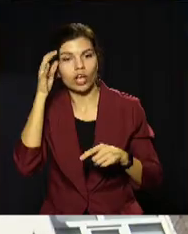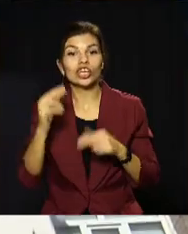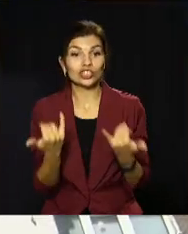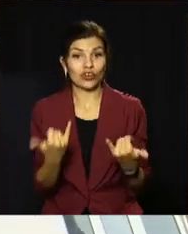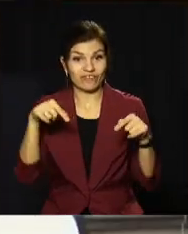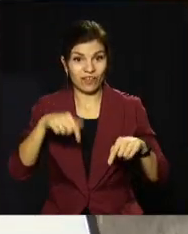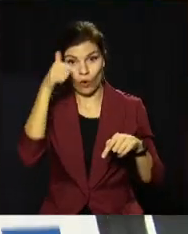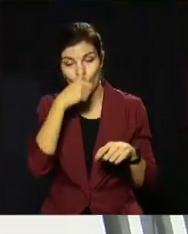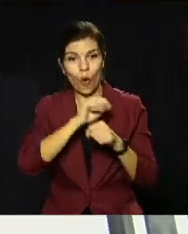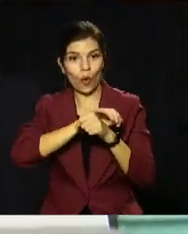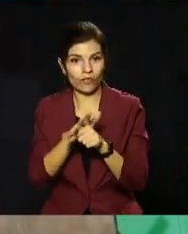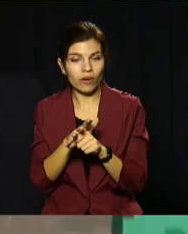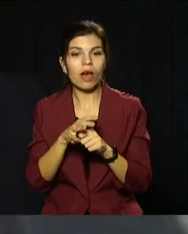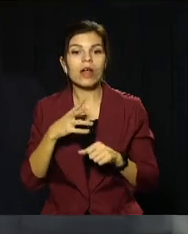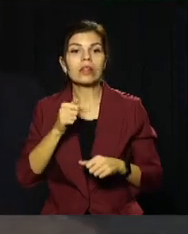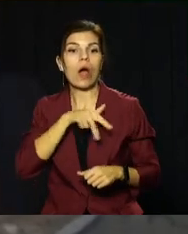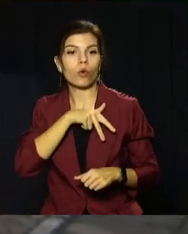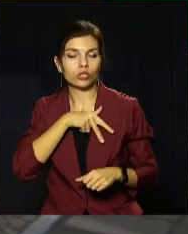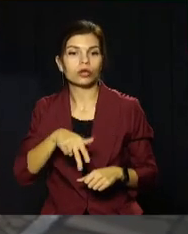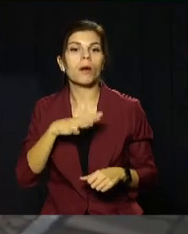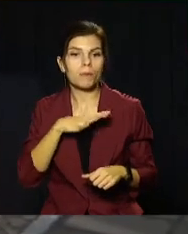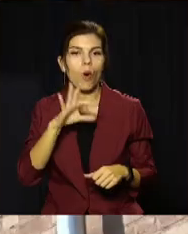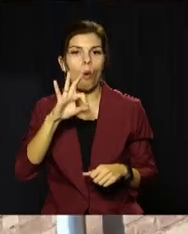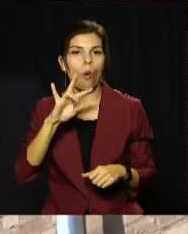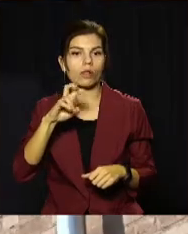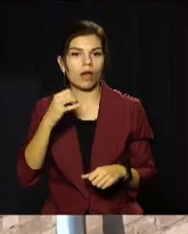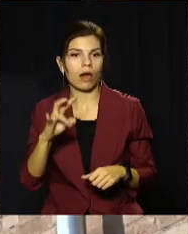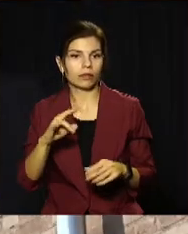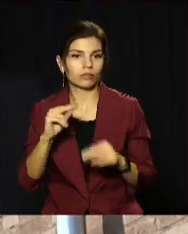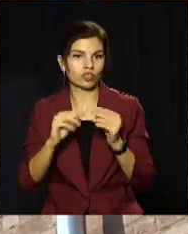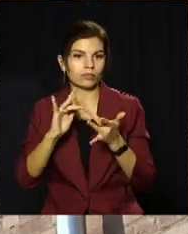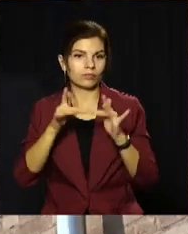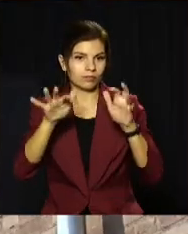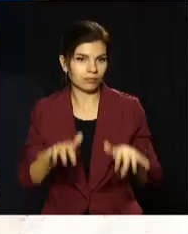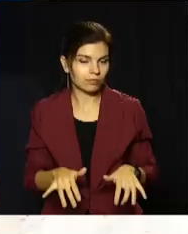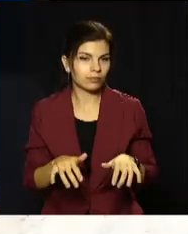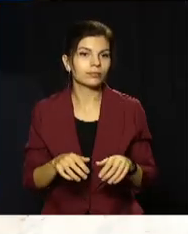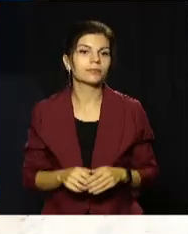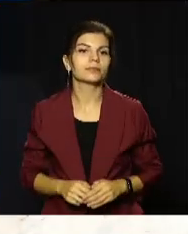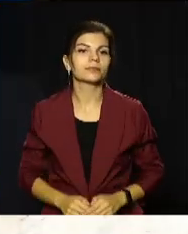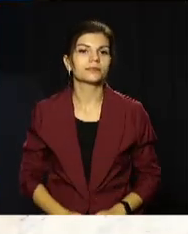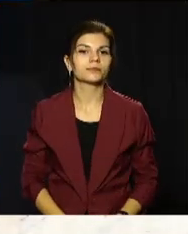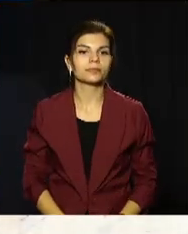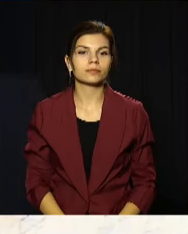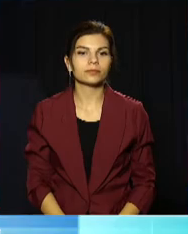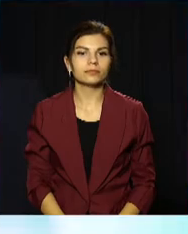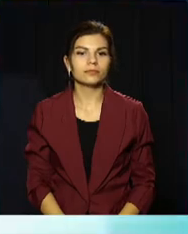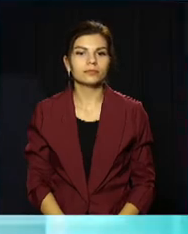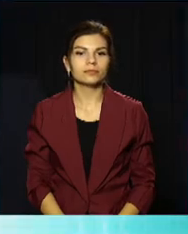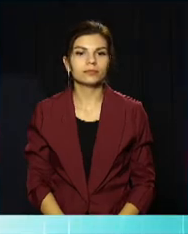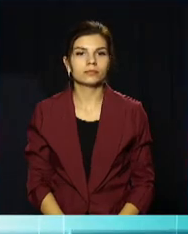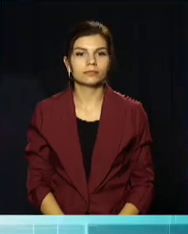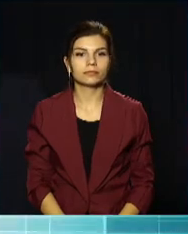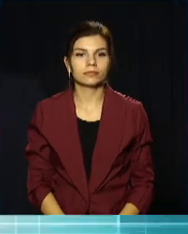пандемію нагородження проходило онлайн. Марія Лексаха, Ярослав Засоба, Open News, телеканал «Відкритий».